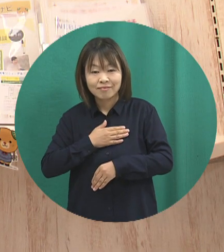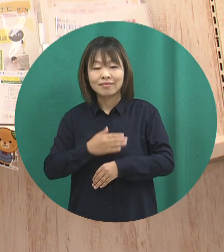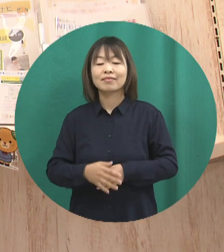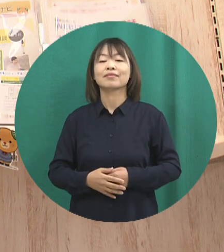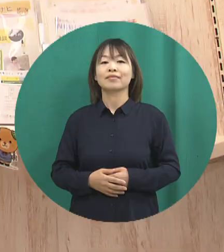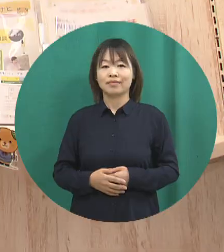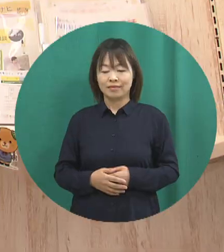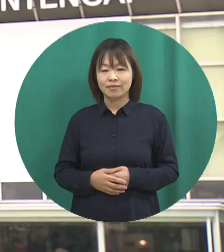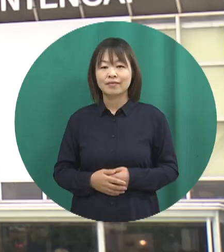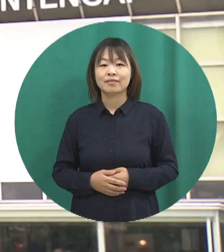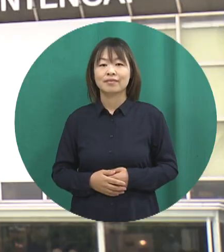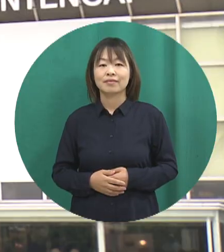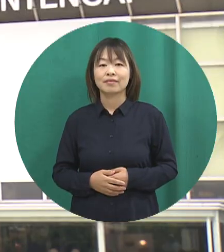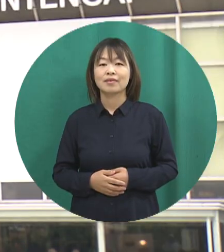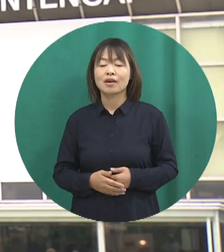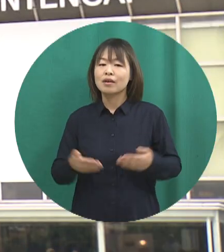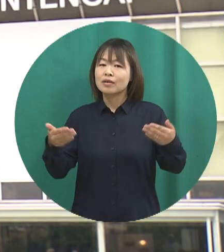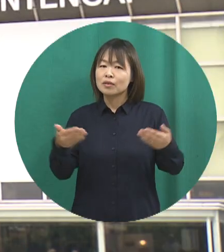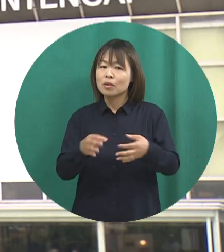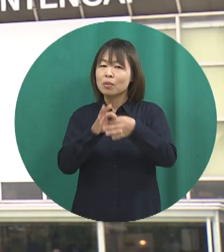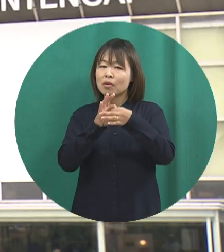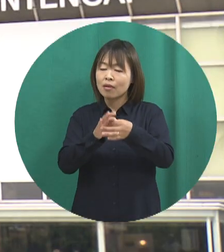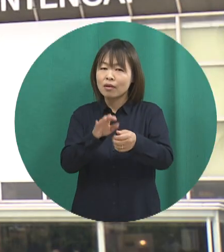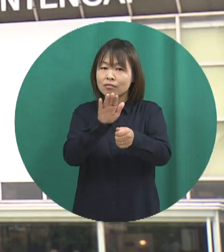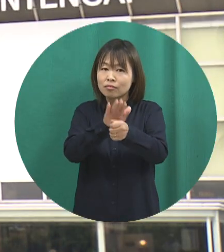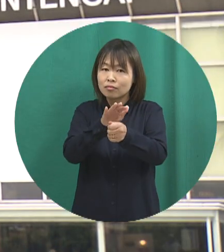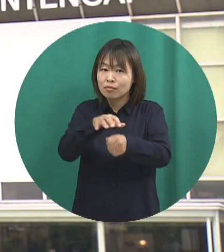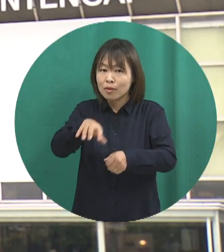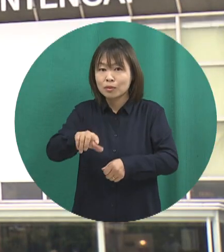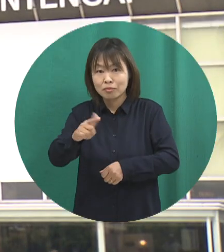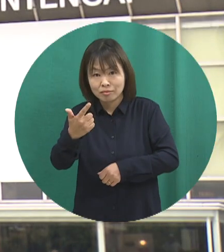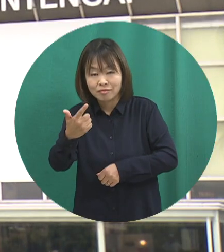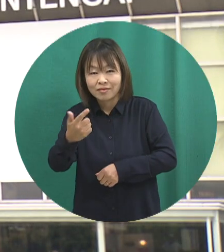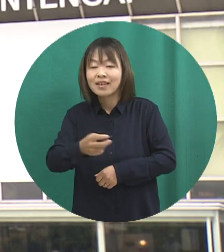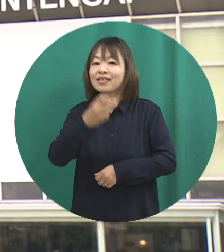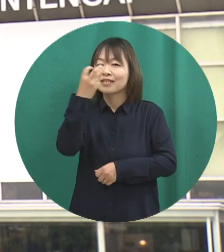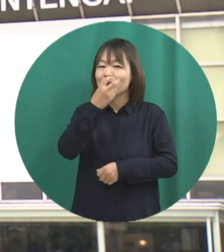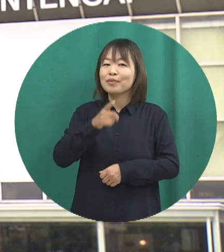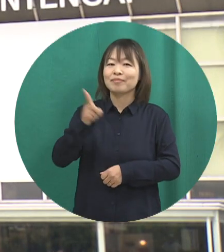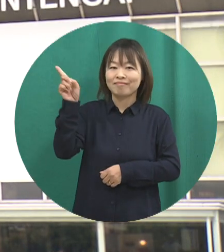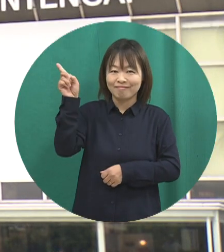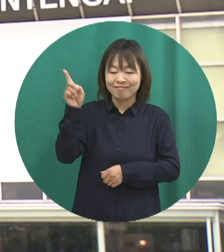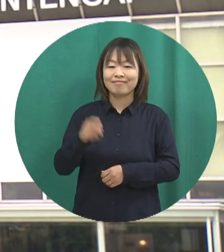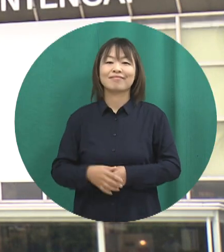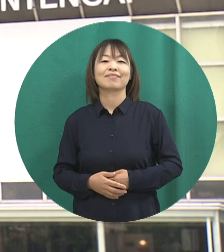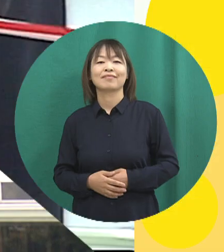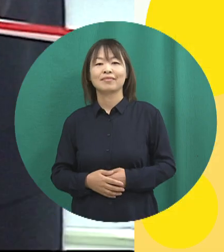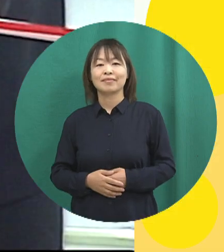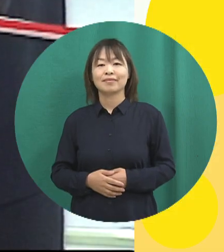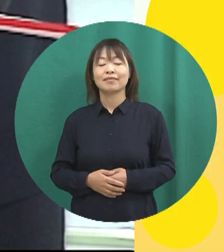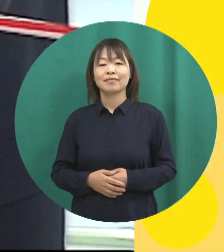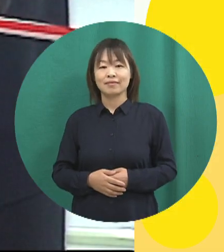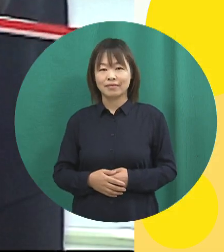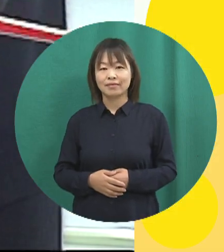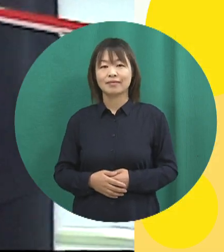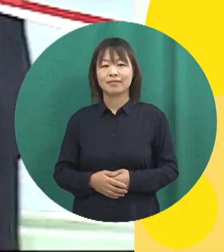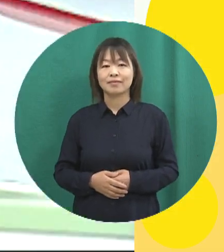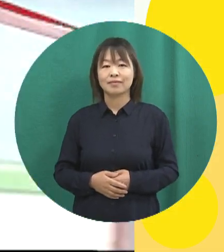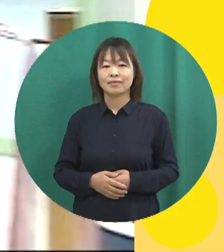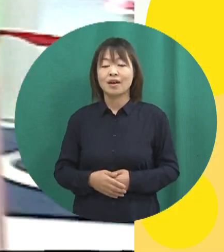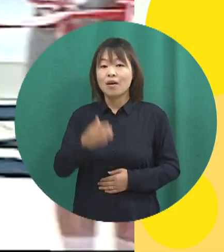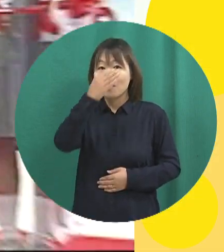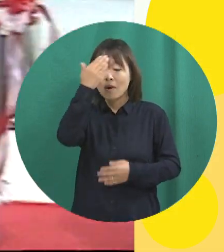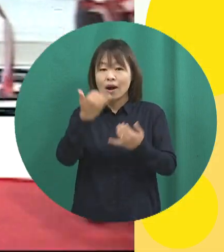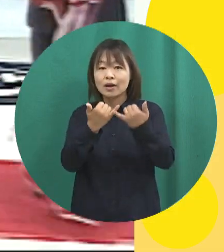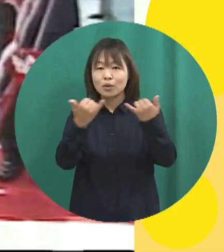ってる？ 就職支援してくれるところじゃないの？ 調べてきます。 どうぞ。 若者